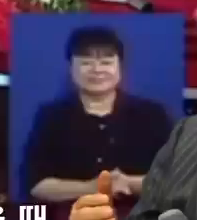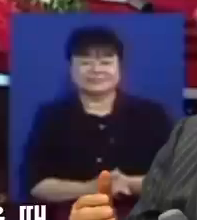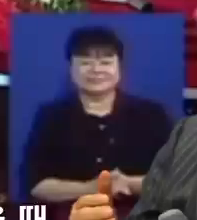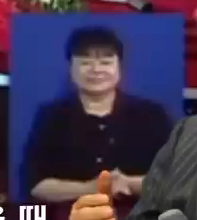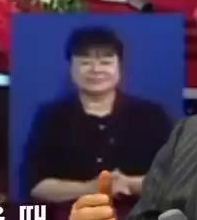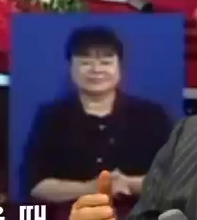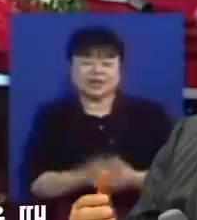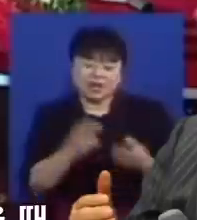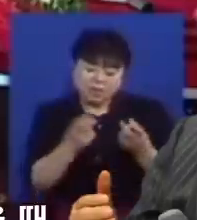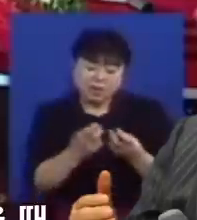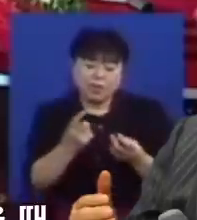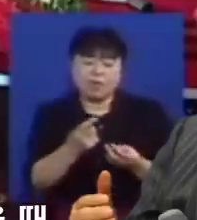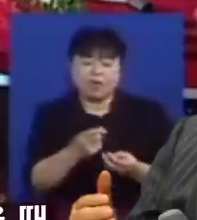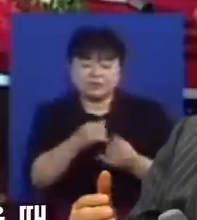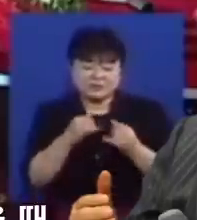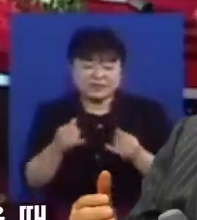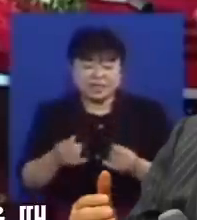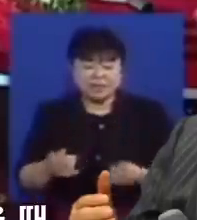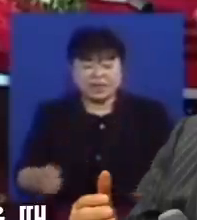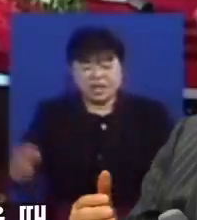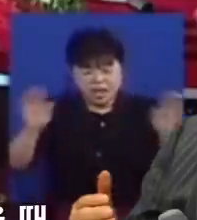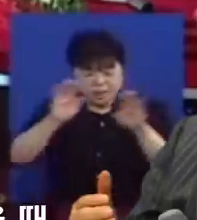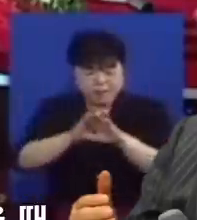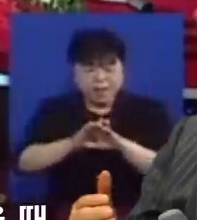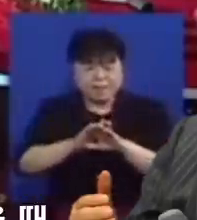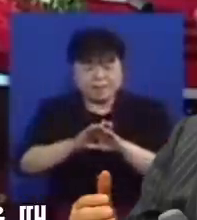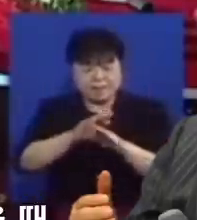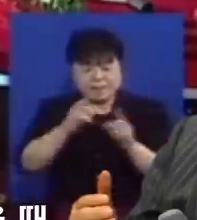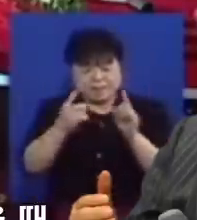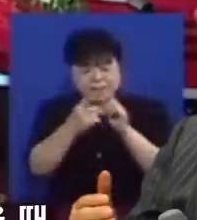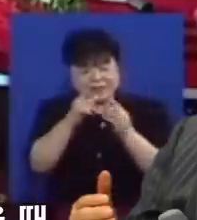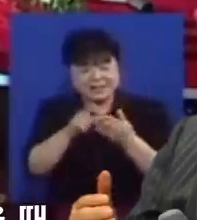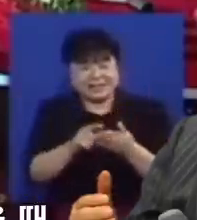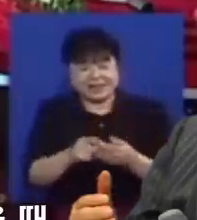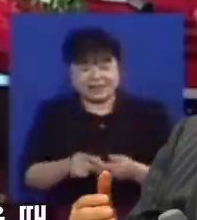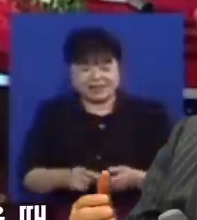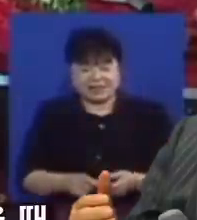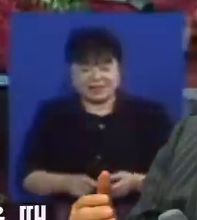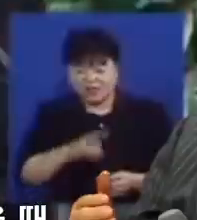그럼 우리가 어떻게 할까요? 인생의 밤을 통할 때 무조건 감사하십시오.